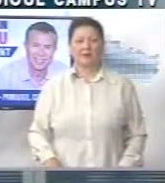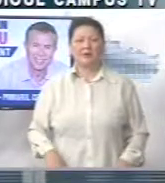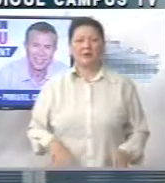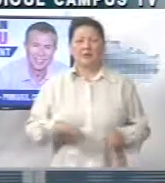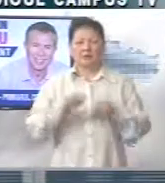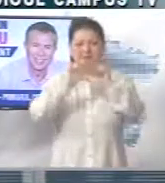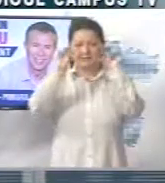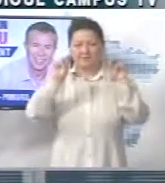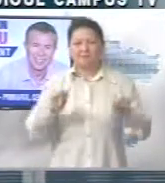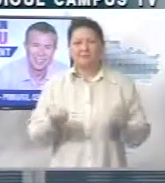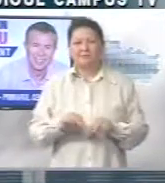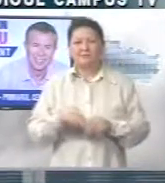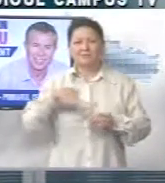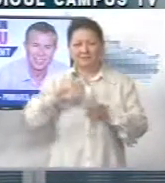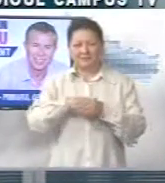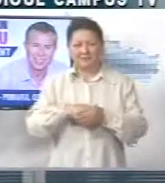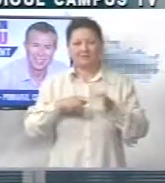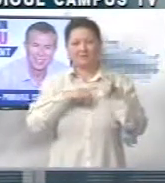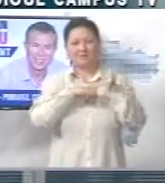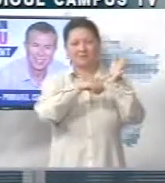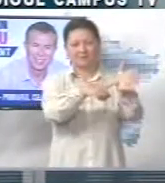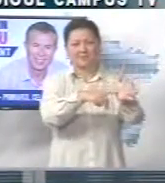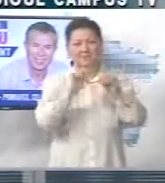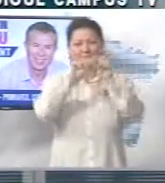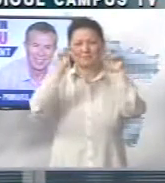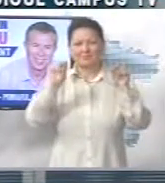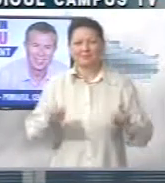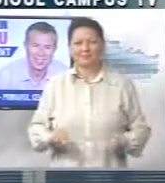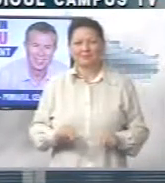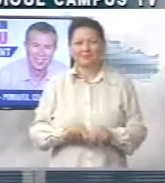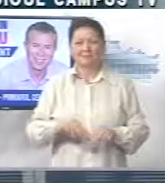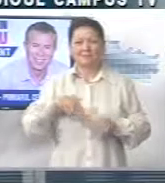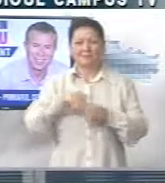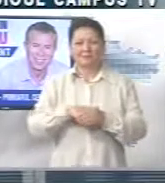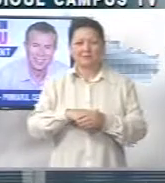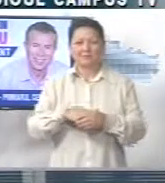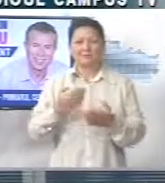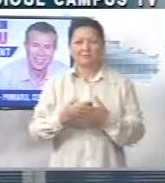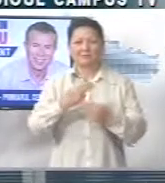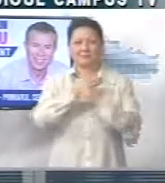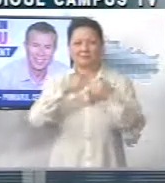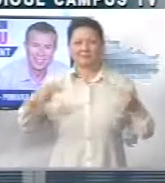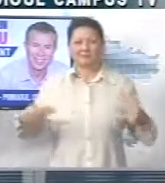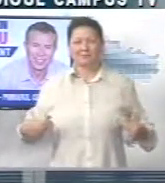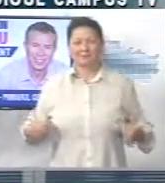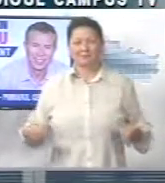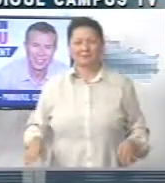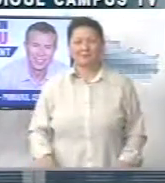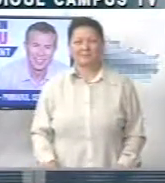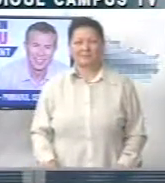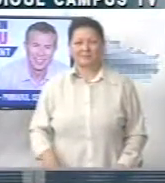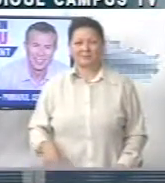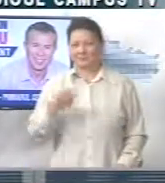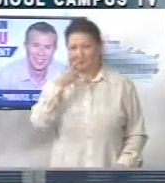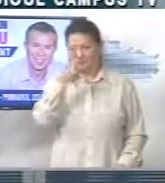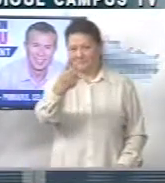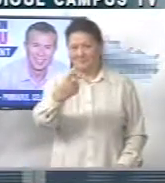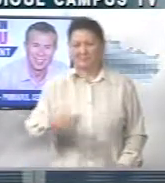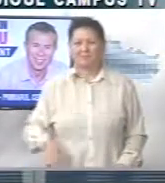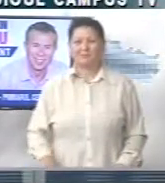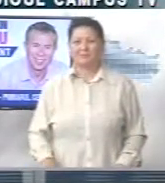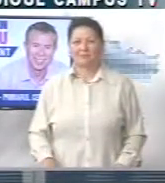arătăm telespectatorilor noștri. Pe buletinul de vot pentru primar Doar deschideți pagina și în